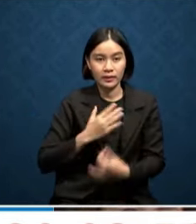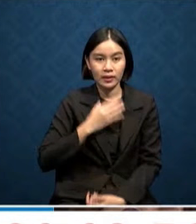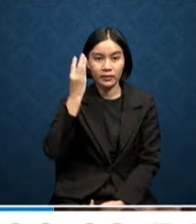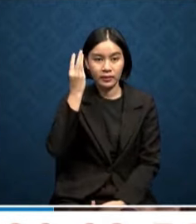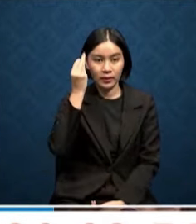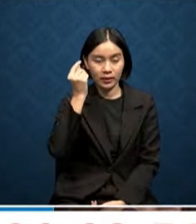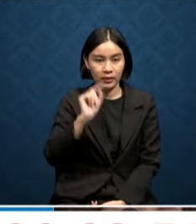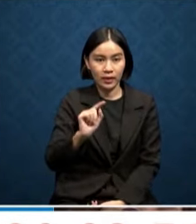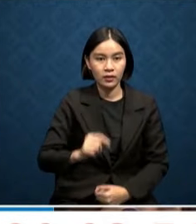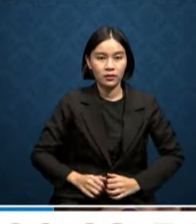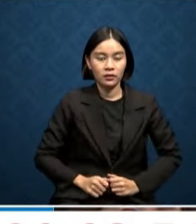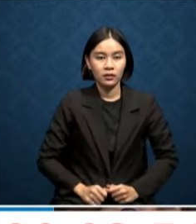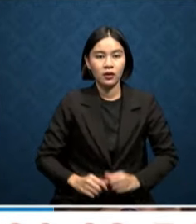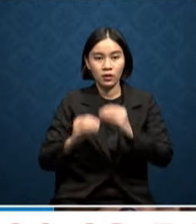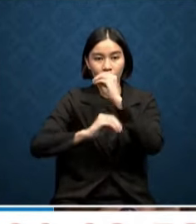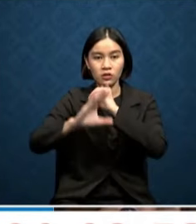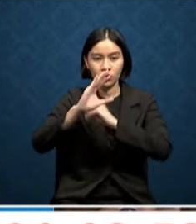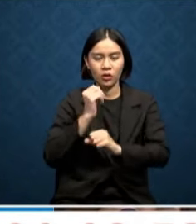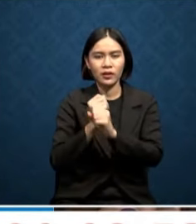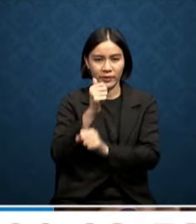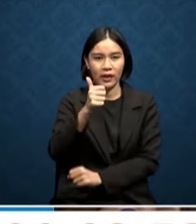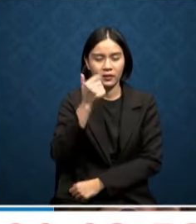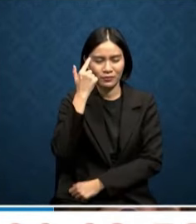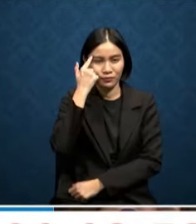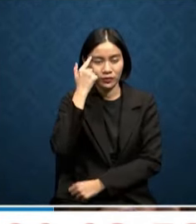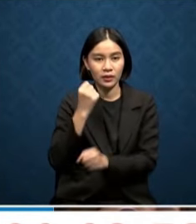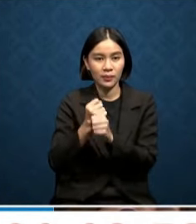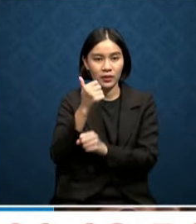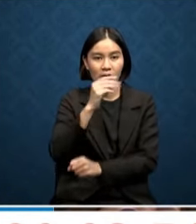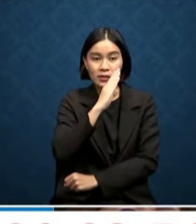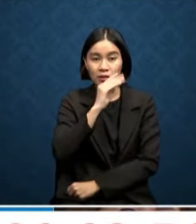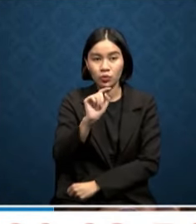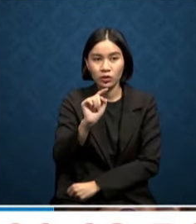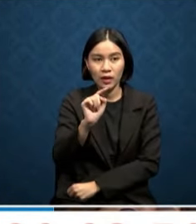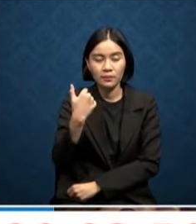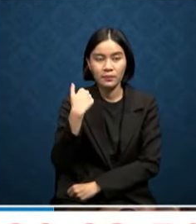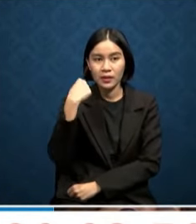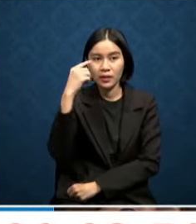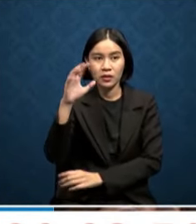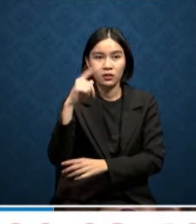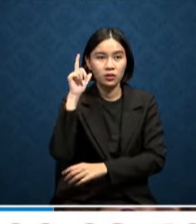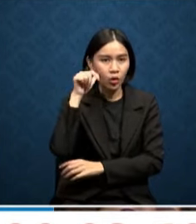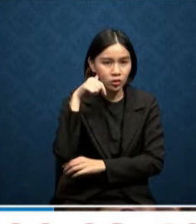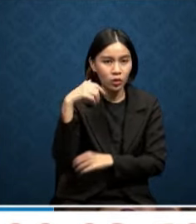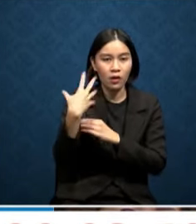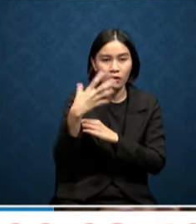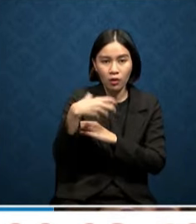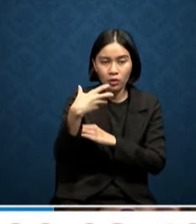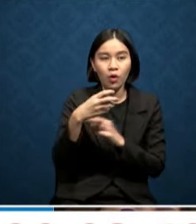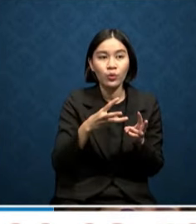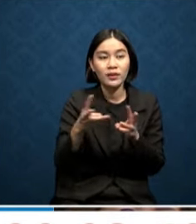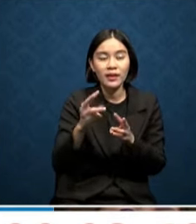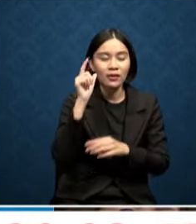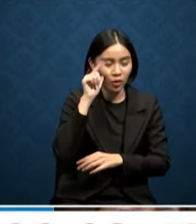ว่ากสทชทำได้นะถ้าเผื่อเราโดน Call Centerจัดการก็ใช้ Call